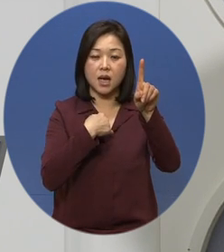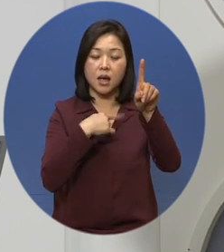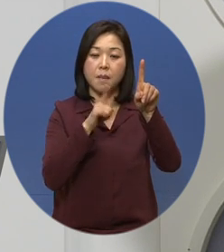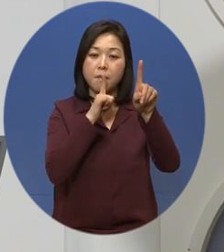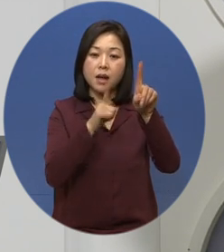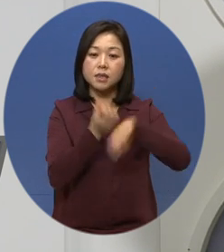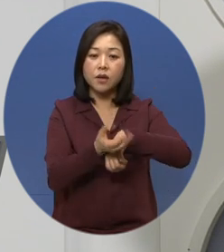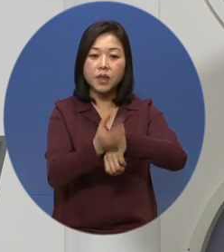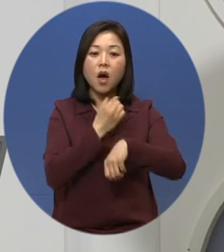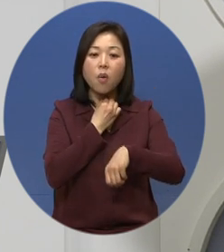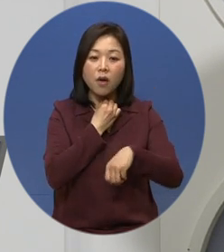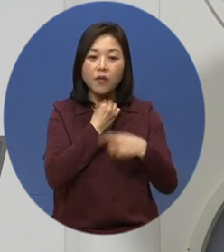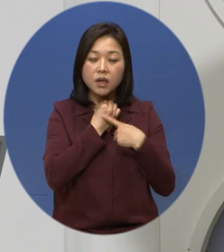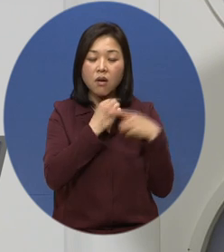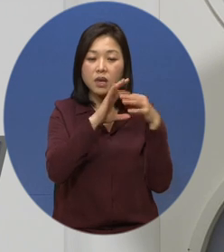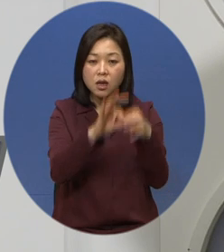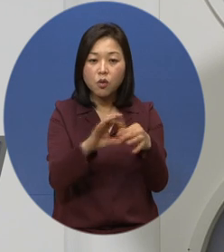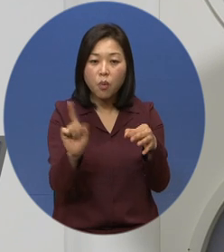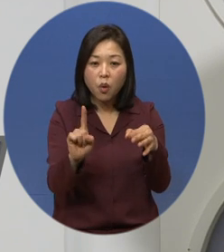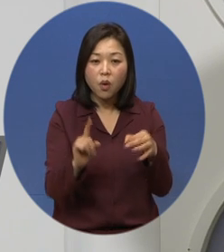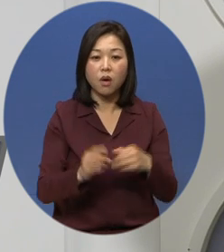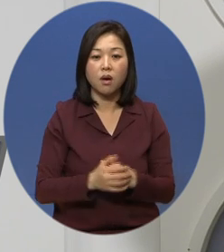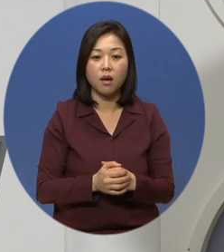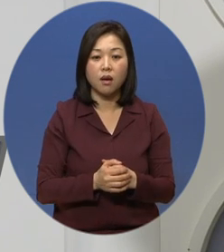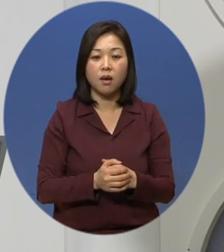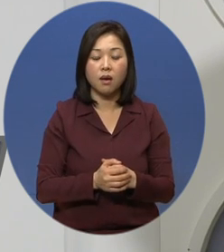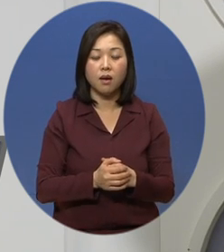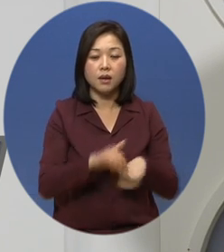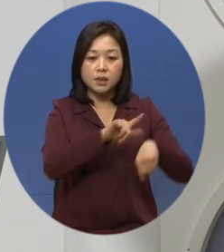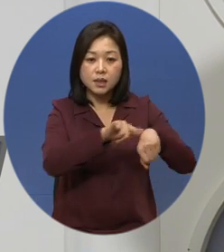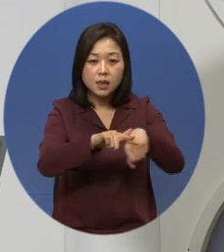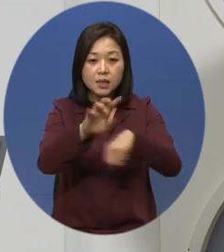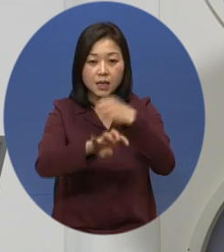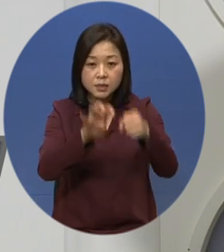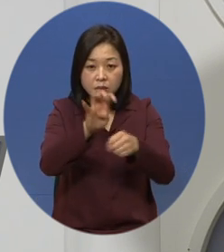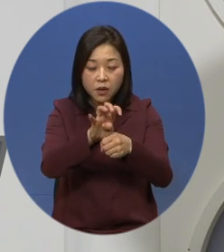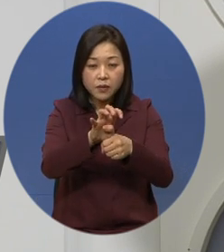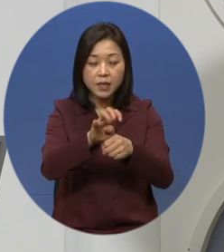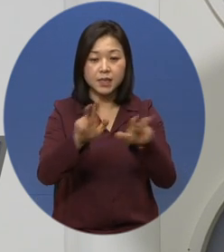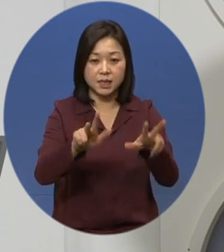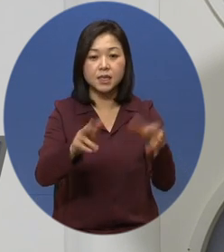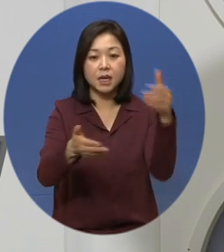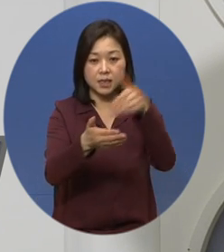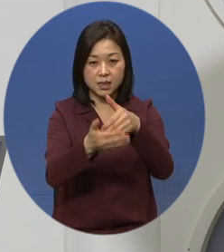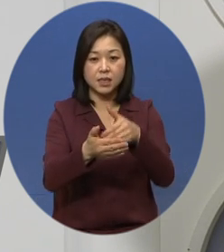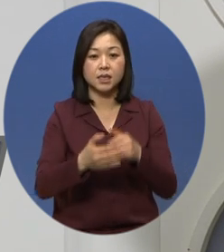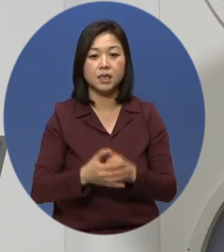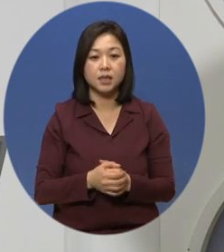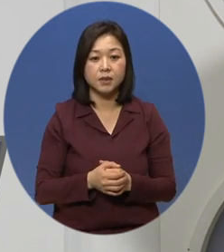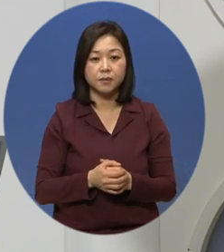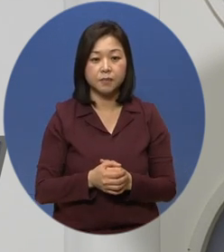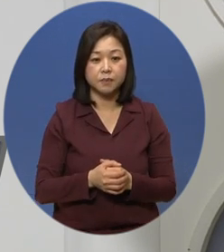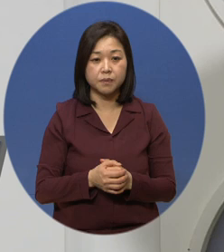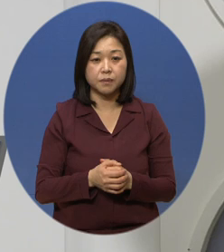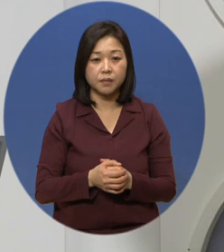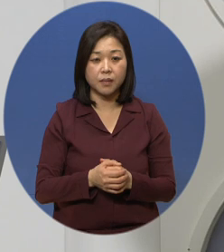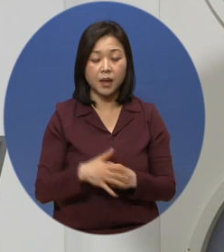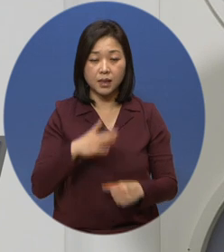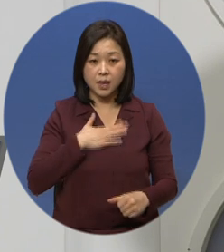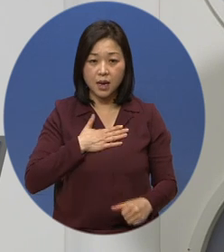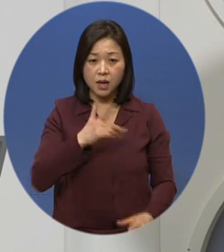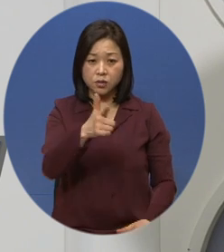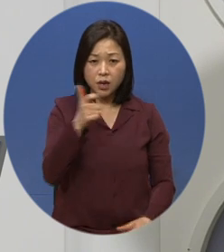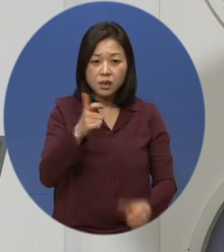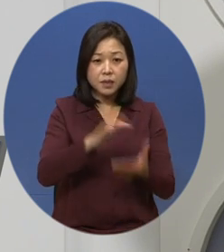싶은 메시지가 계속 되어야 된다는 게 40년이 지난 지금까지 제가 썼습니다